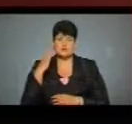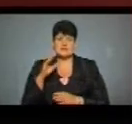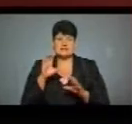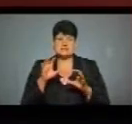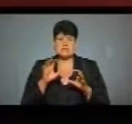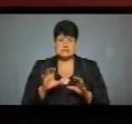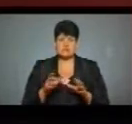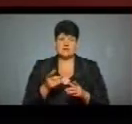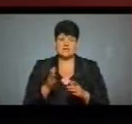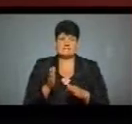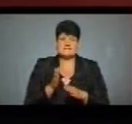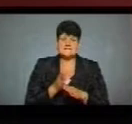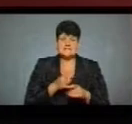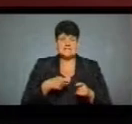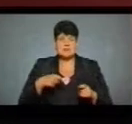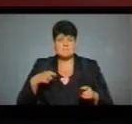яким відтермінували